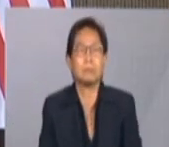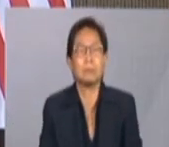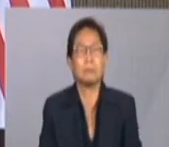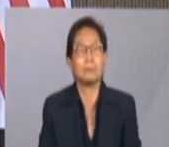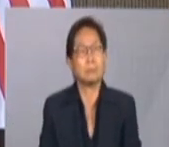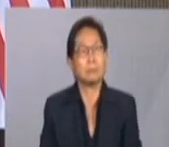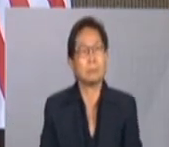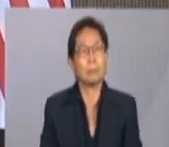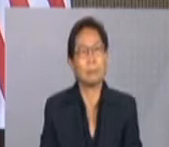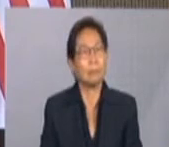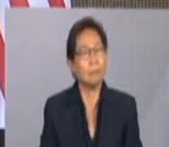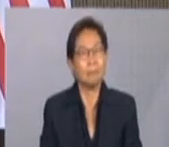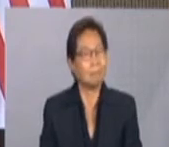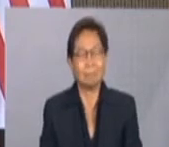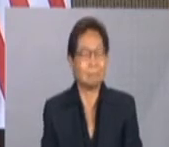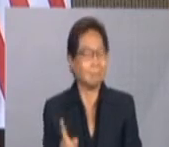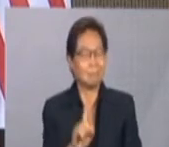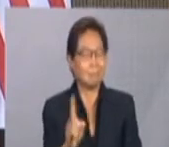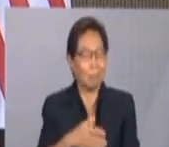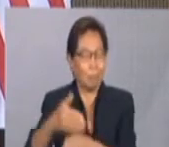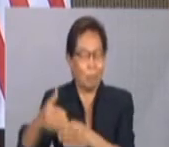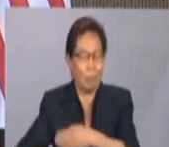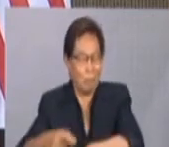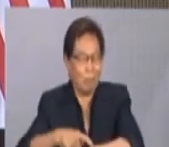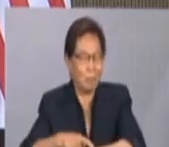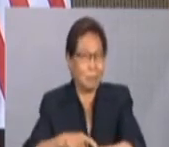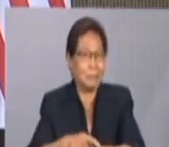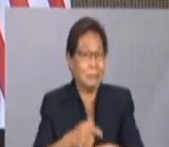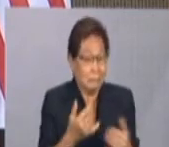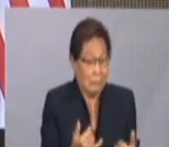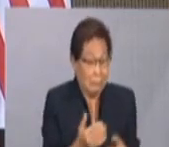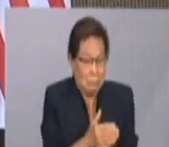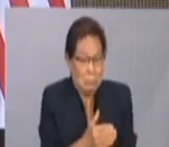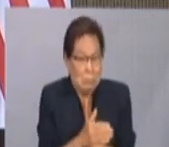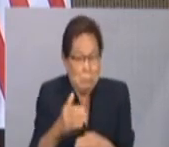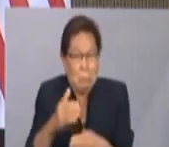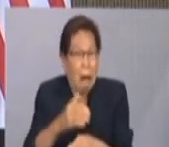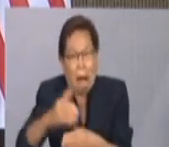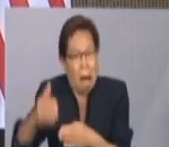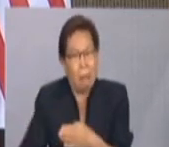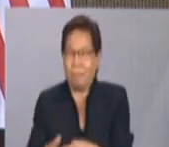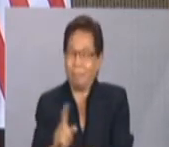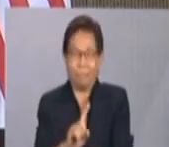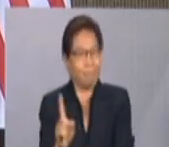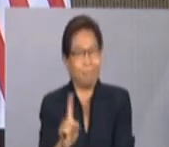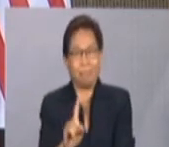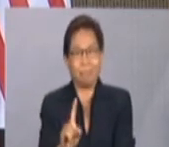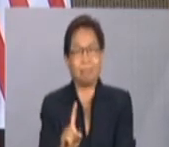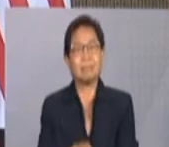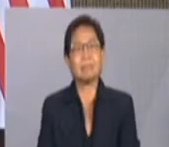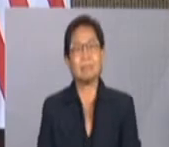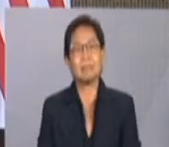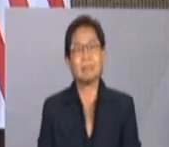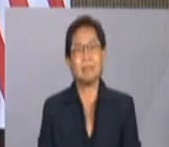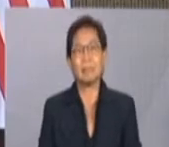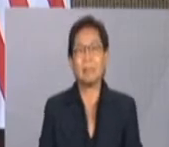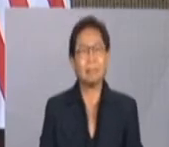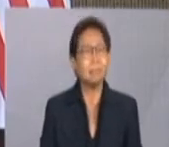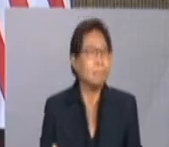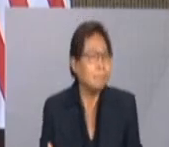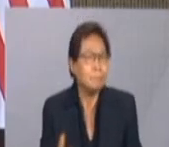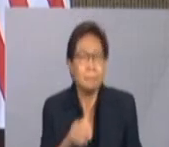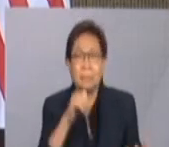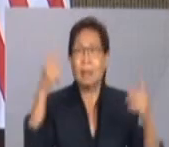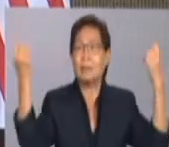yo yo tidak akan berakhir dalam jangka waktu yang terdekat Hai walaupun tiada sambutan hari